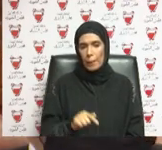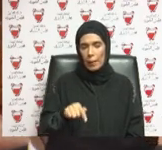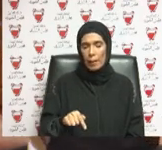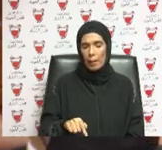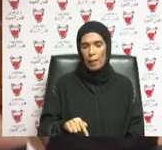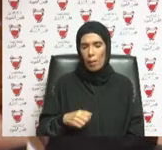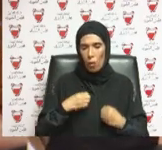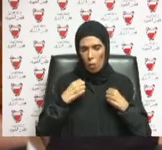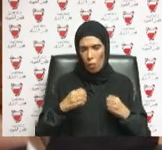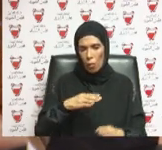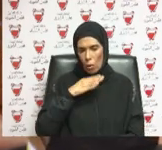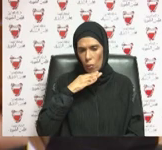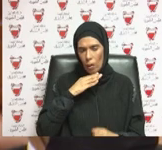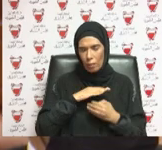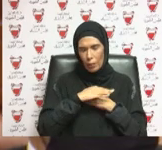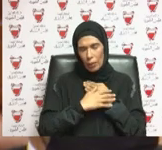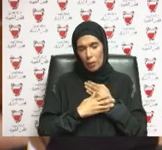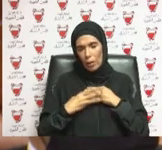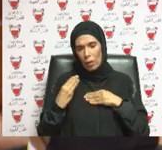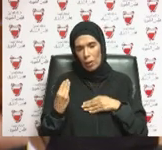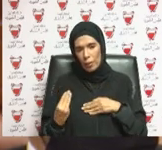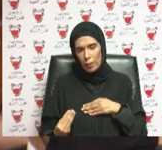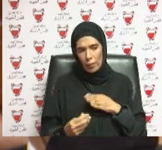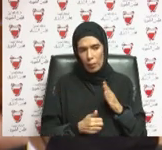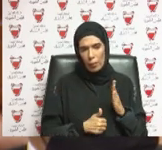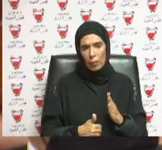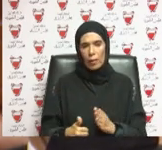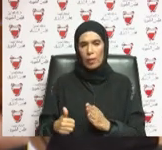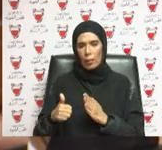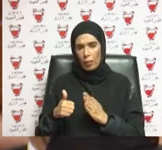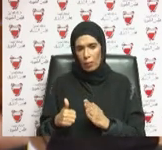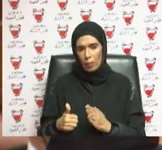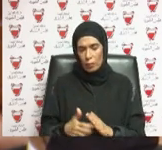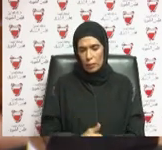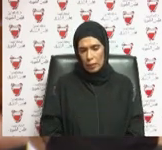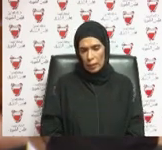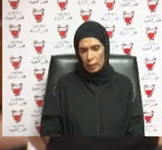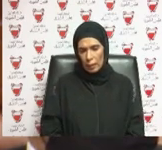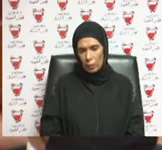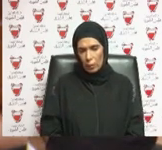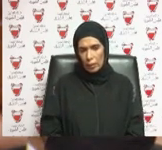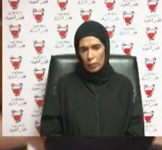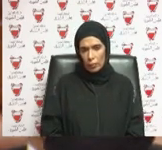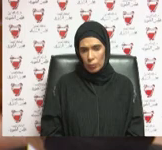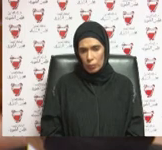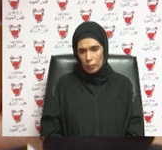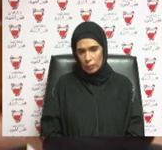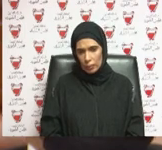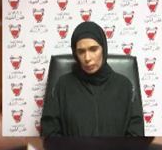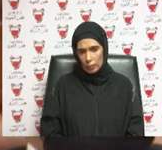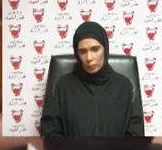فقدنا الوالد الحنون، فقدنا القائد، فقدنا القدوة، فإنا لله وإنا إليه راجعون.